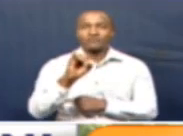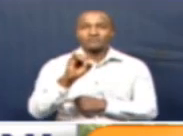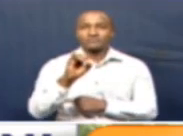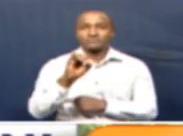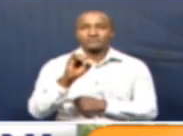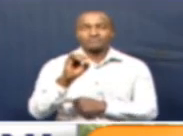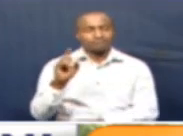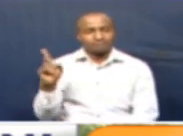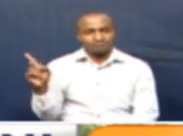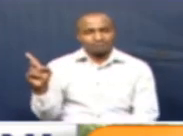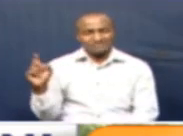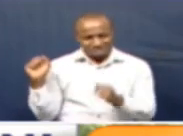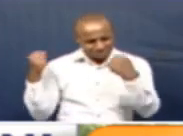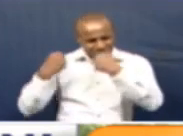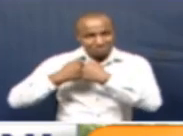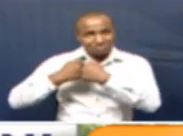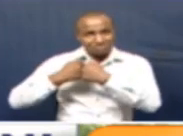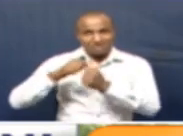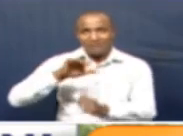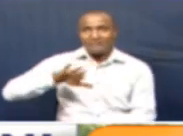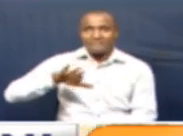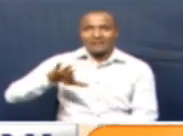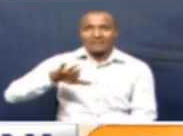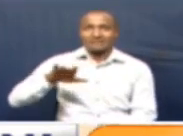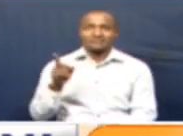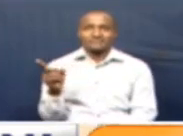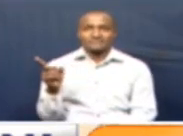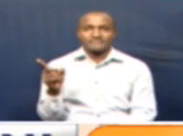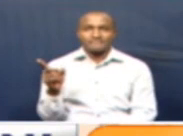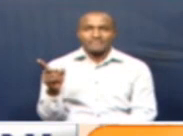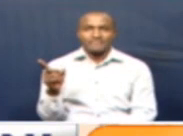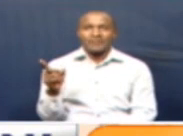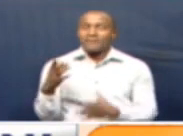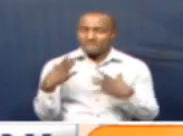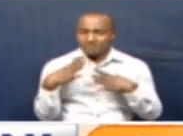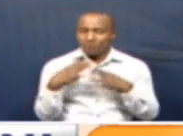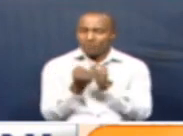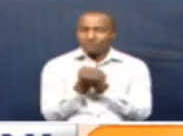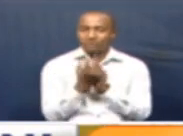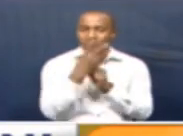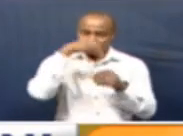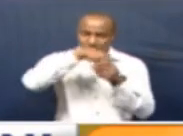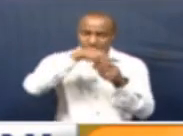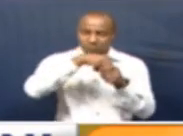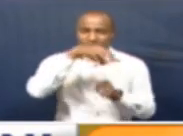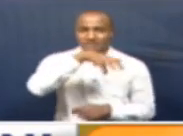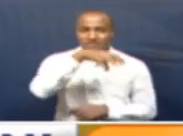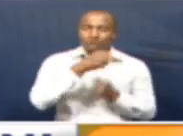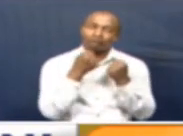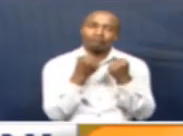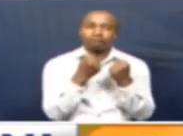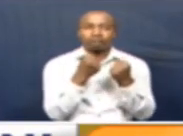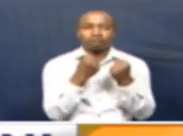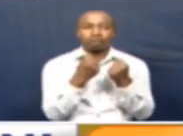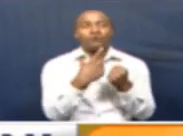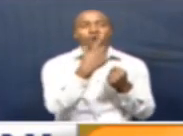Haya ndiyo mabaki ya magari yaliyogongana ana kwa ana. Matatu ya abiria 14 ilikuwa ikielekea Voi, huku lori la kubeba